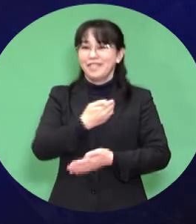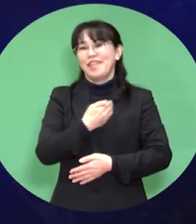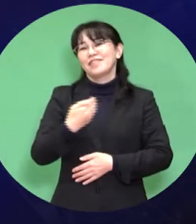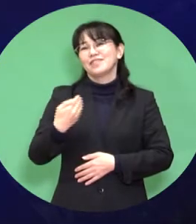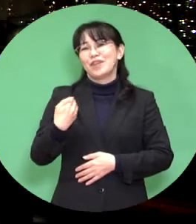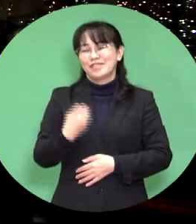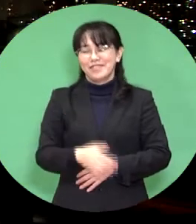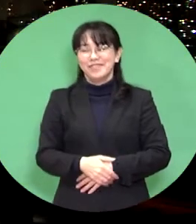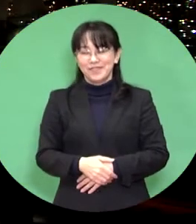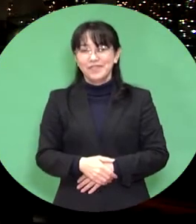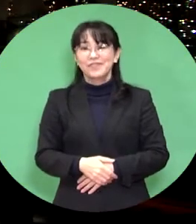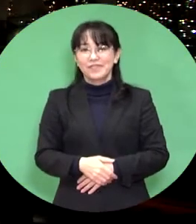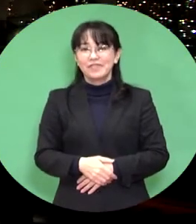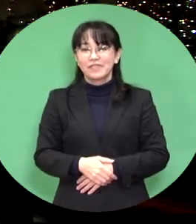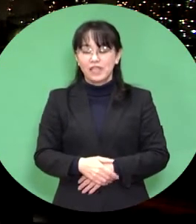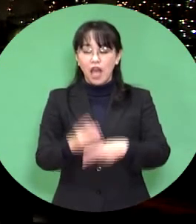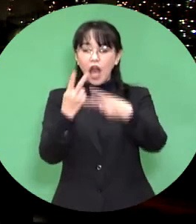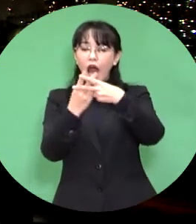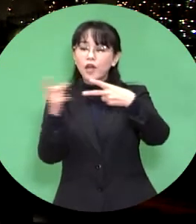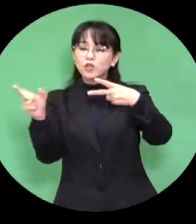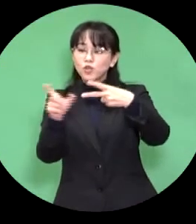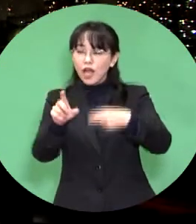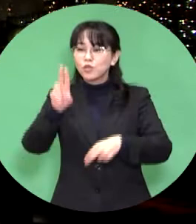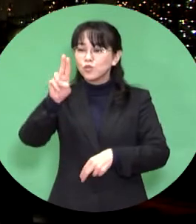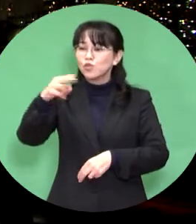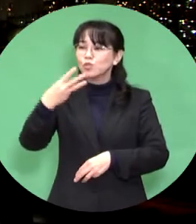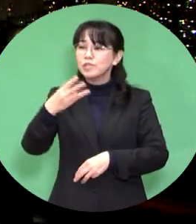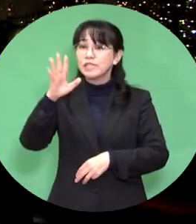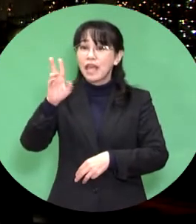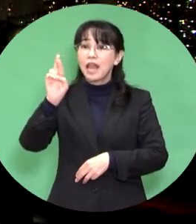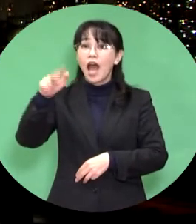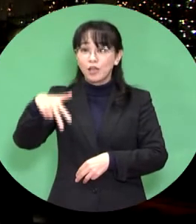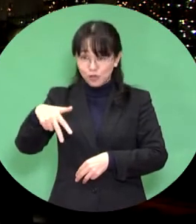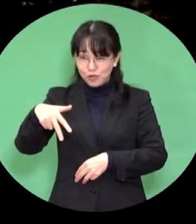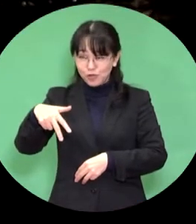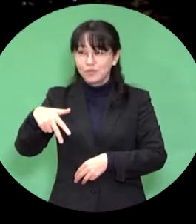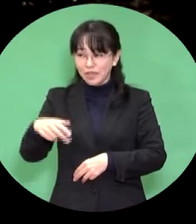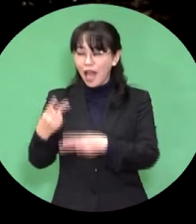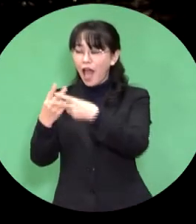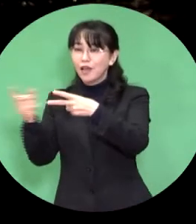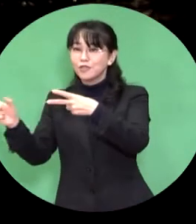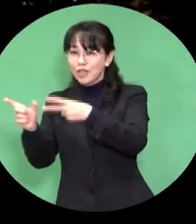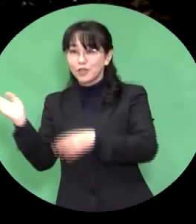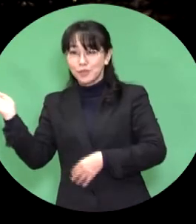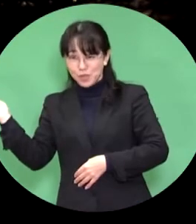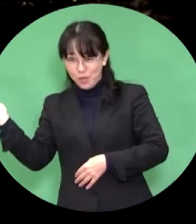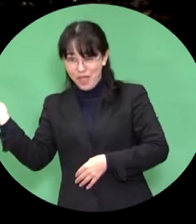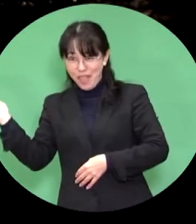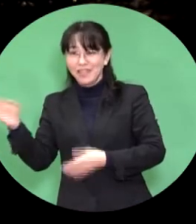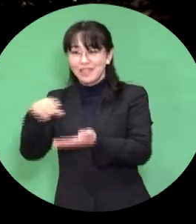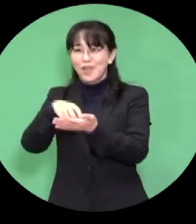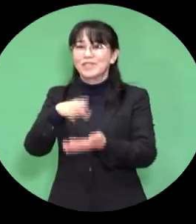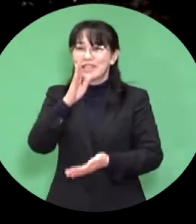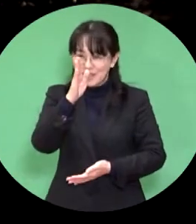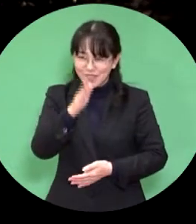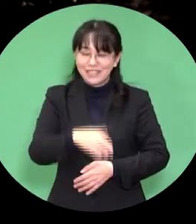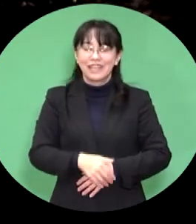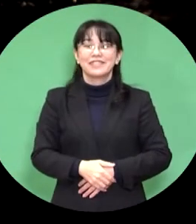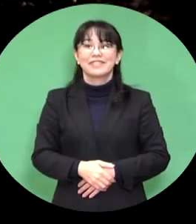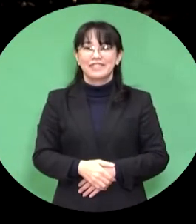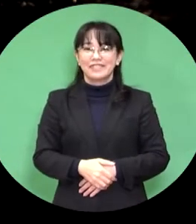ることも。ハッシュタグ海テラス14、ハッシュタグビジットミエでアップしてくださいね。